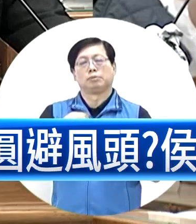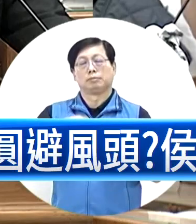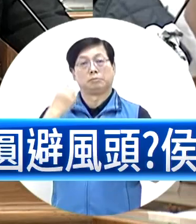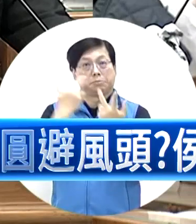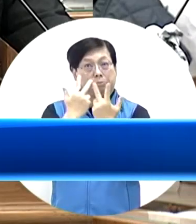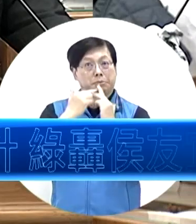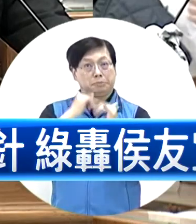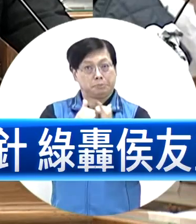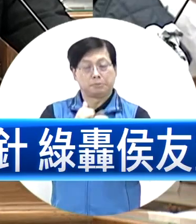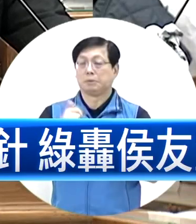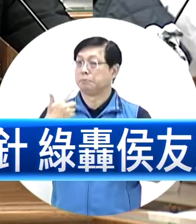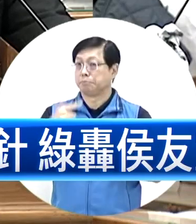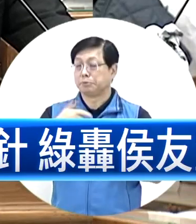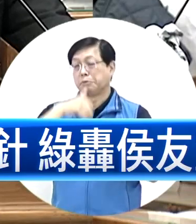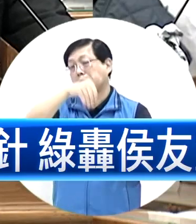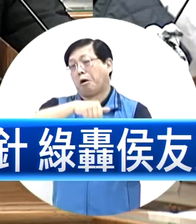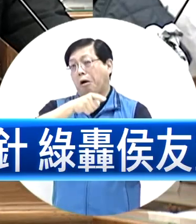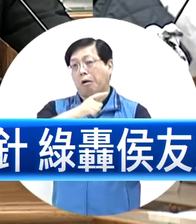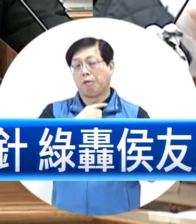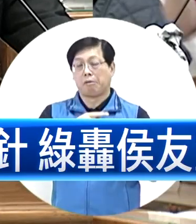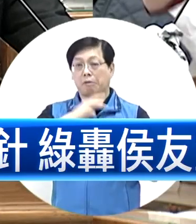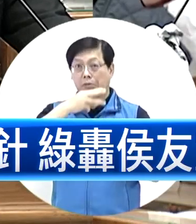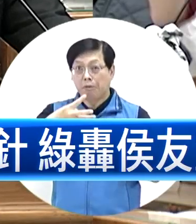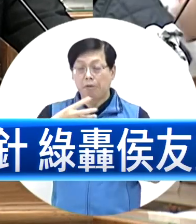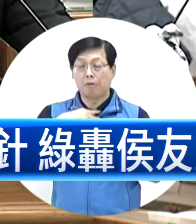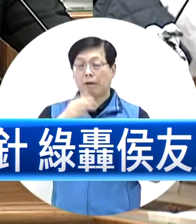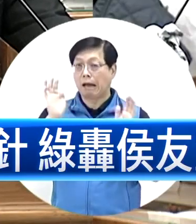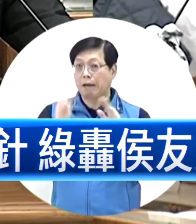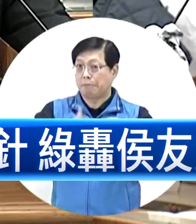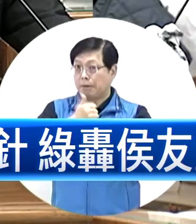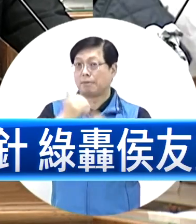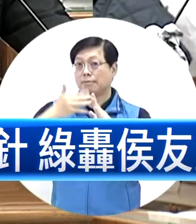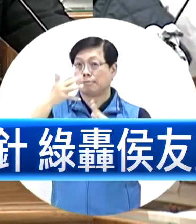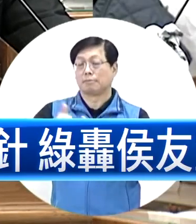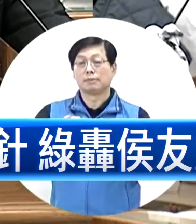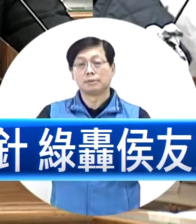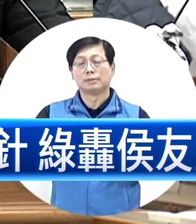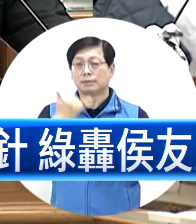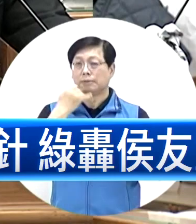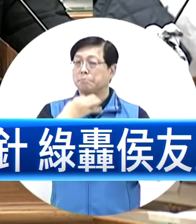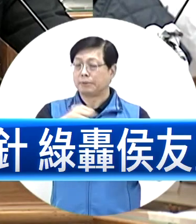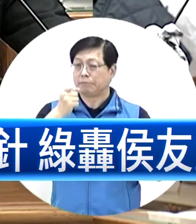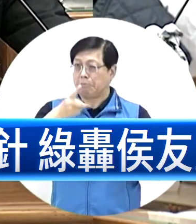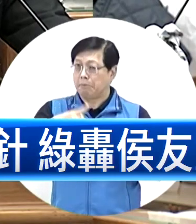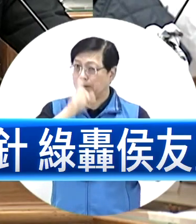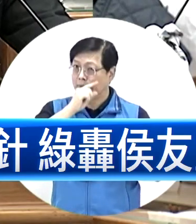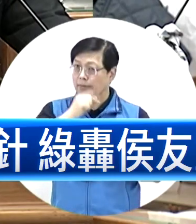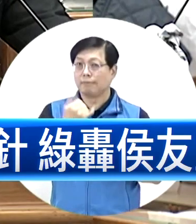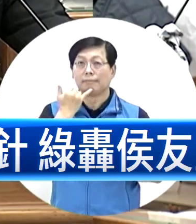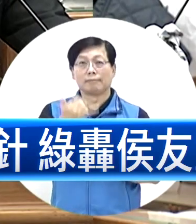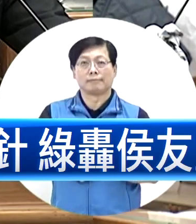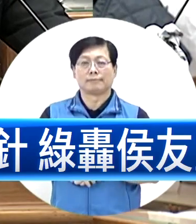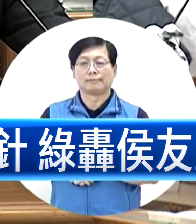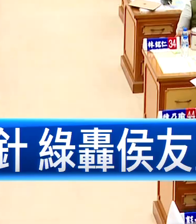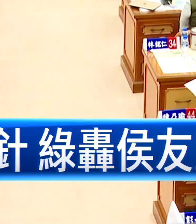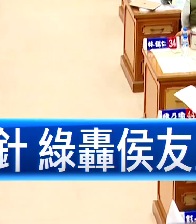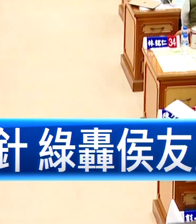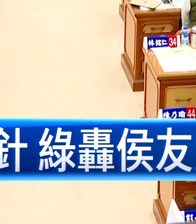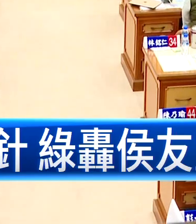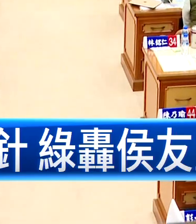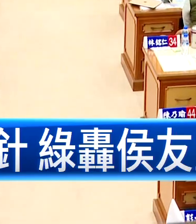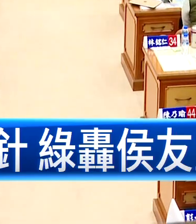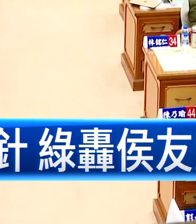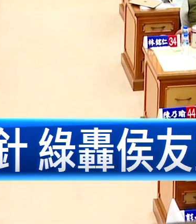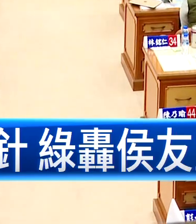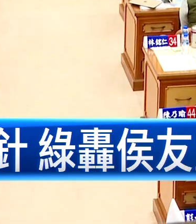北市民不是选一个三岁小孩当市长，所以今天可以请您不要跳针吗？ 谢谢议员。 新